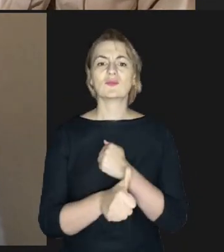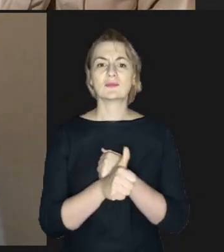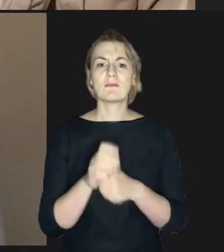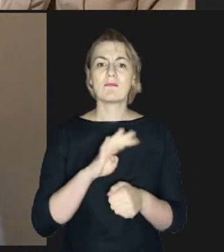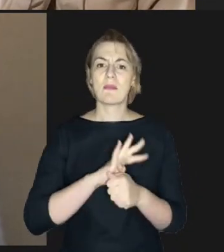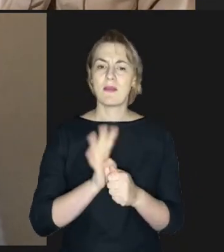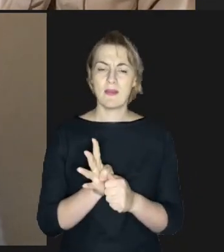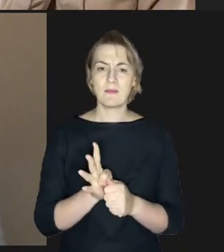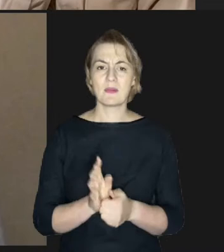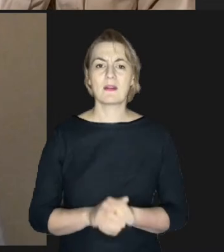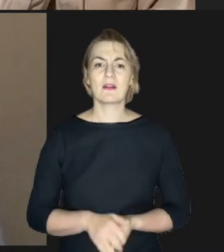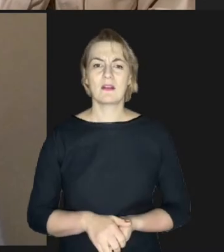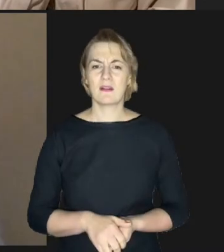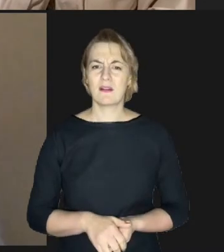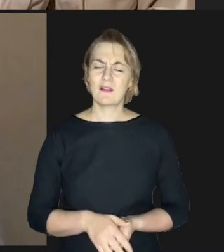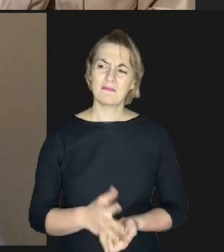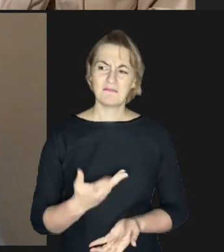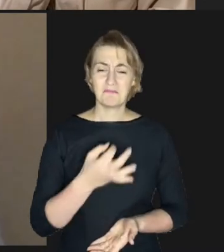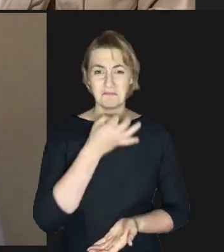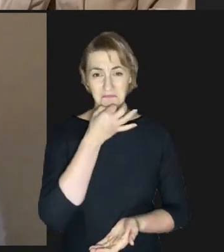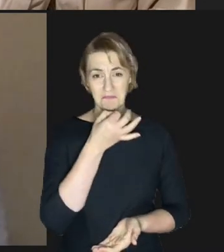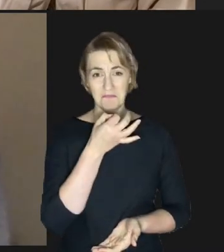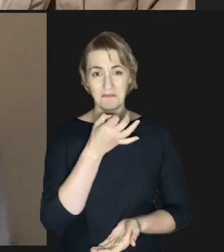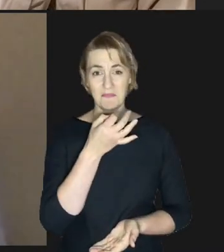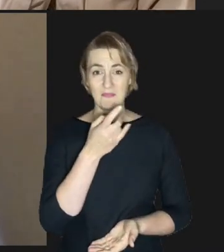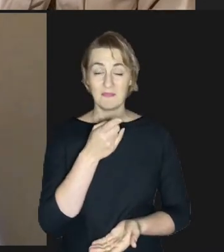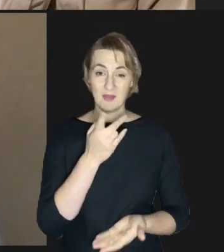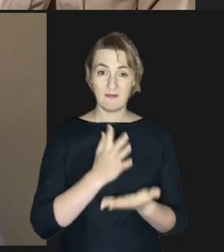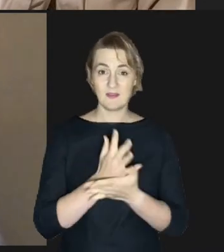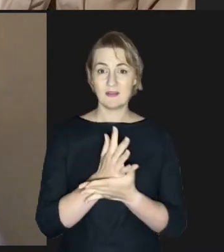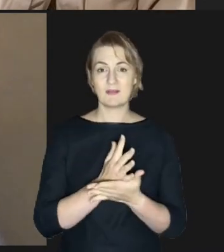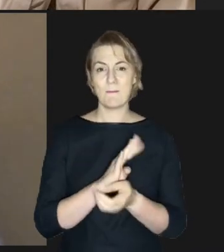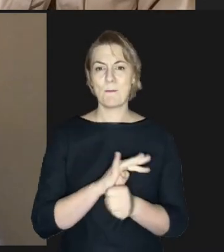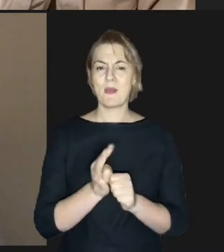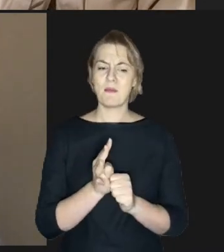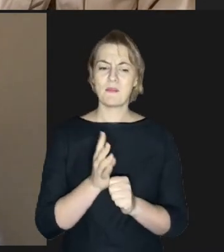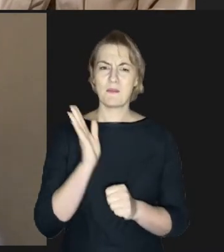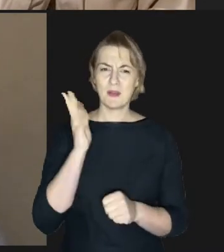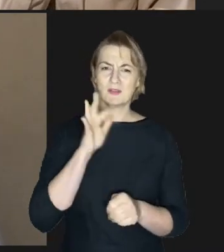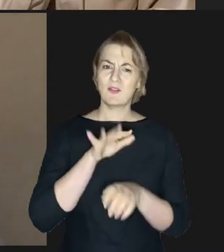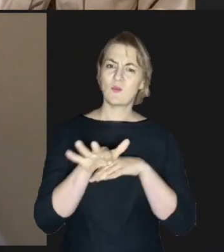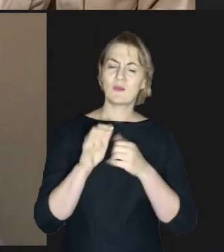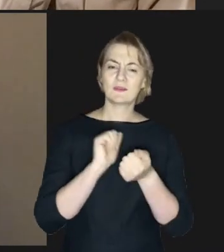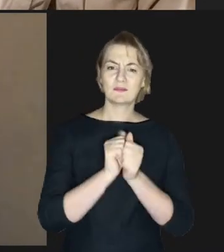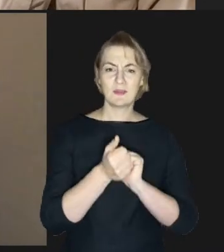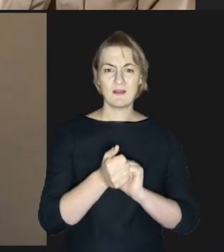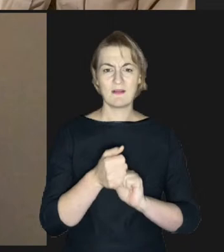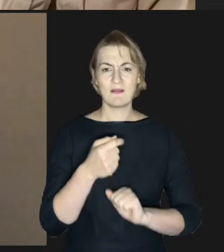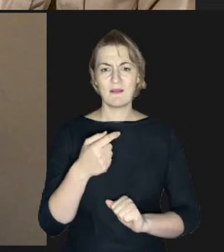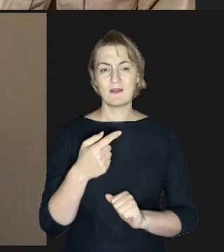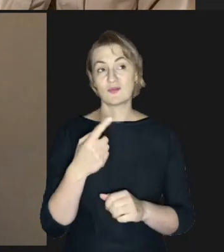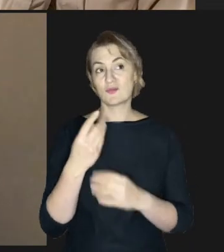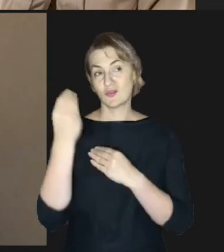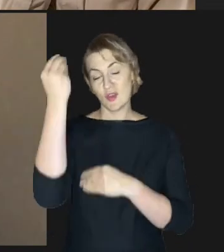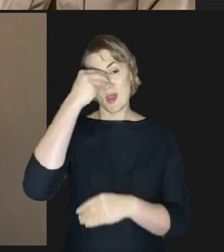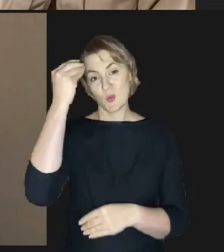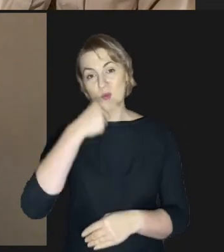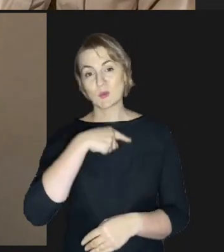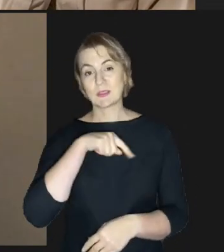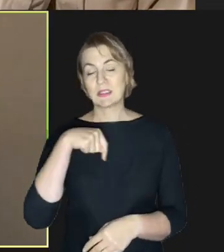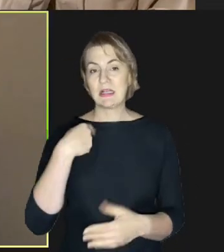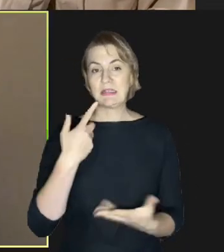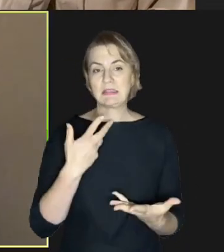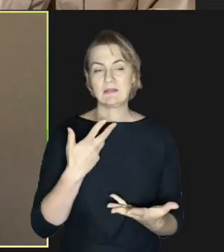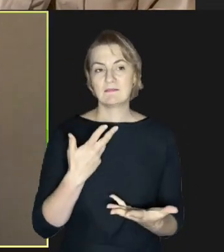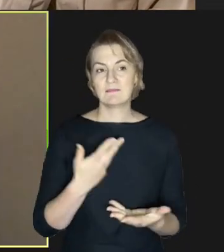pandemii. No i pytanie, czy wierzysz, że ta pandemia zmieni cokolwiek w naszym życiu na lepsze, czegoś nas nauczy, czy to nie ma